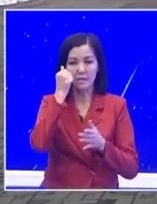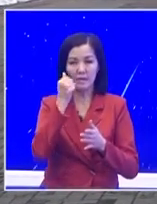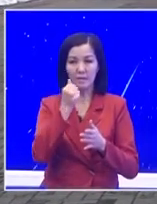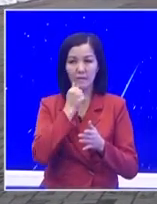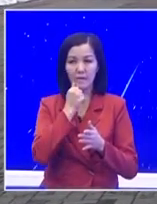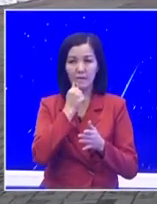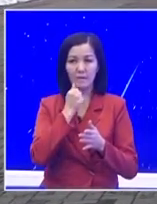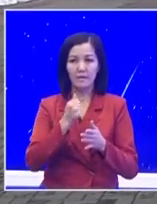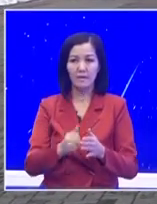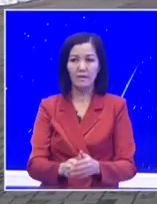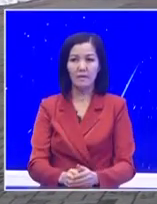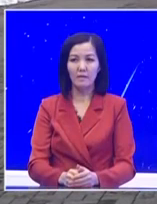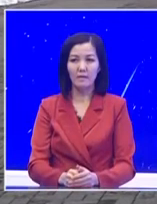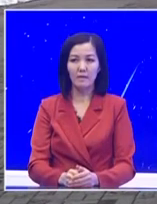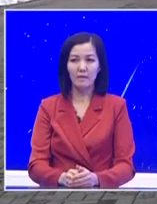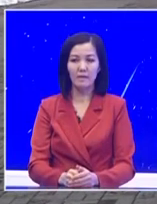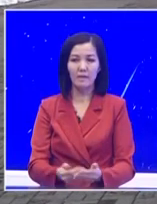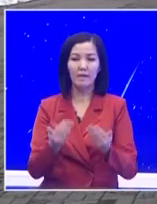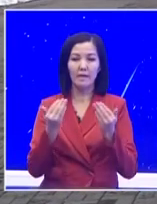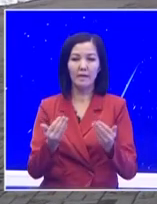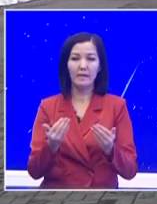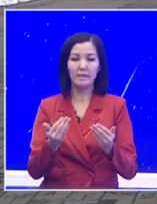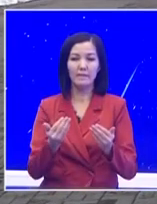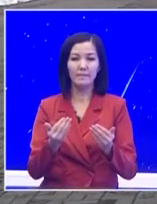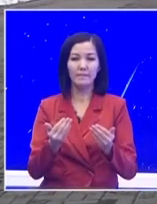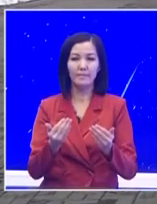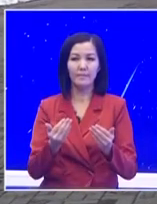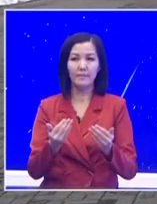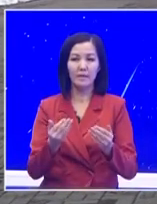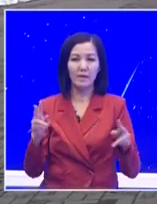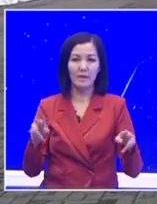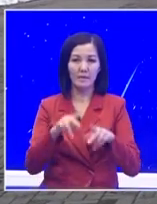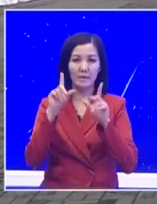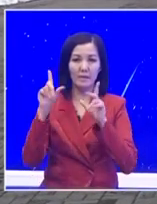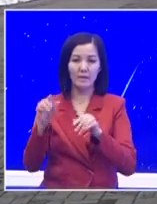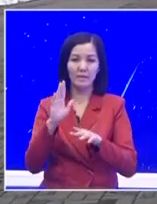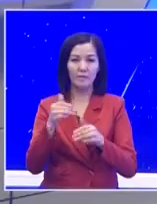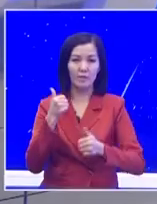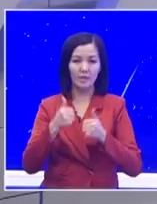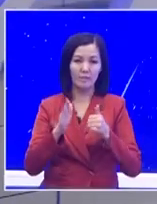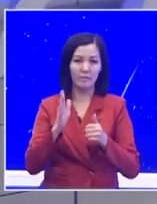беріп. Сол қазір енді біз Астана қаласына кетейін деп отырмыз.